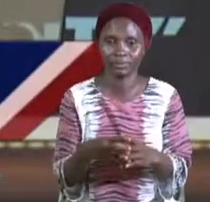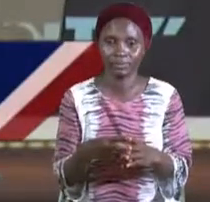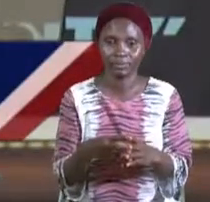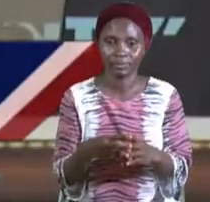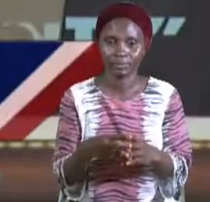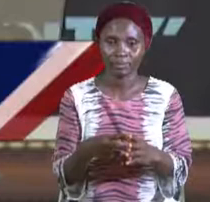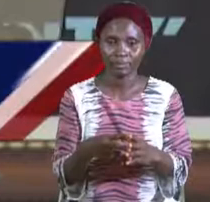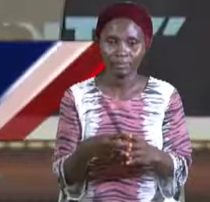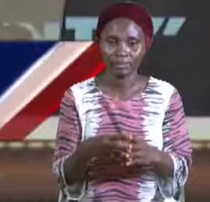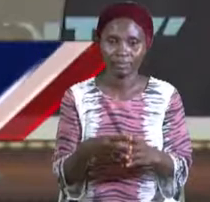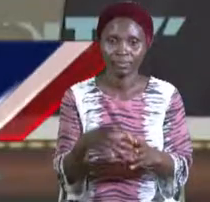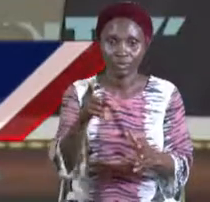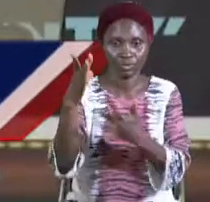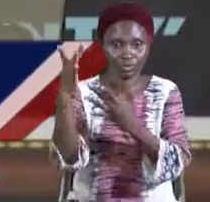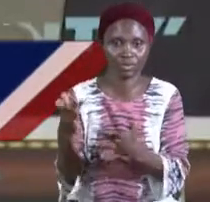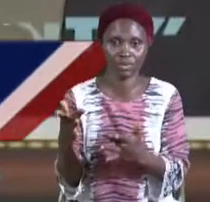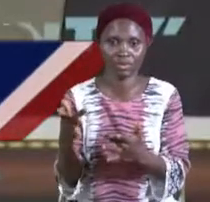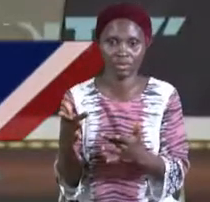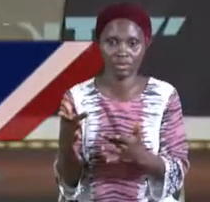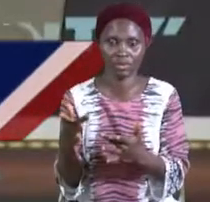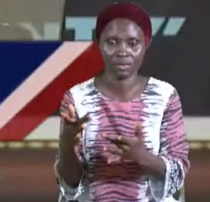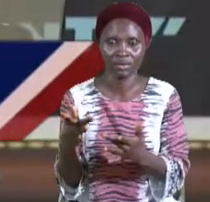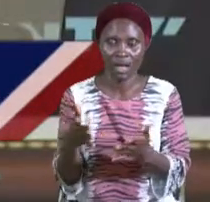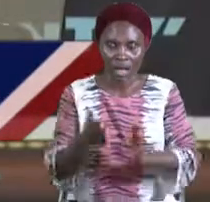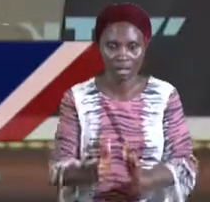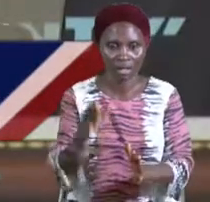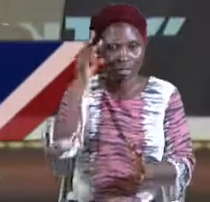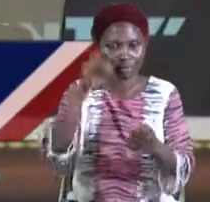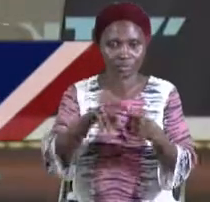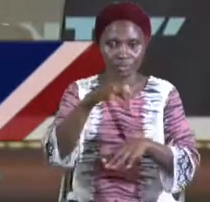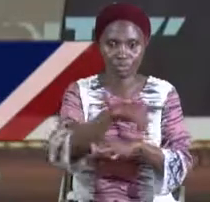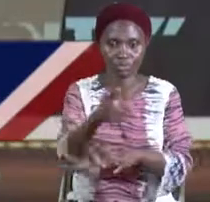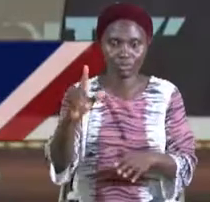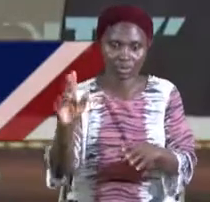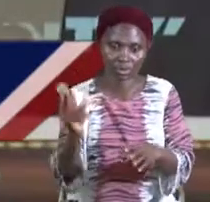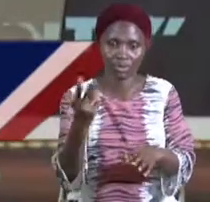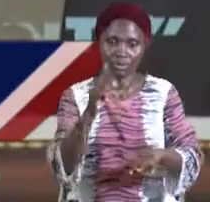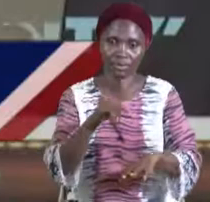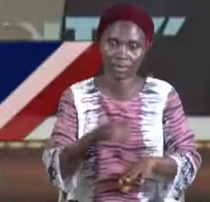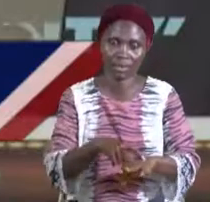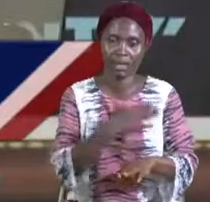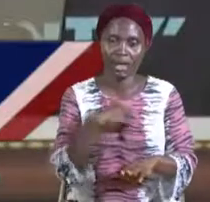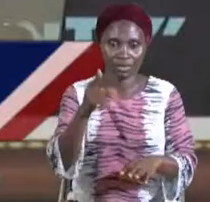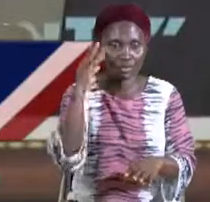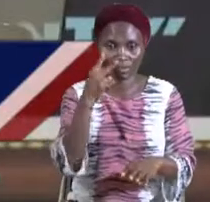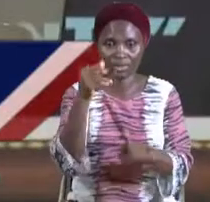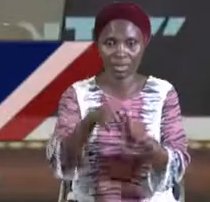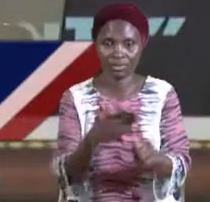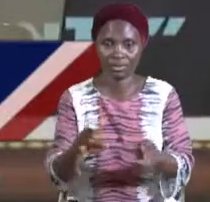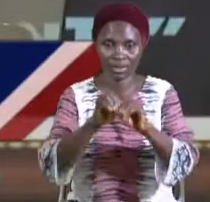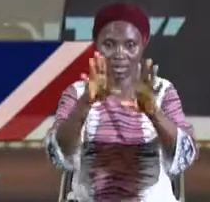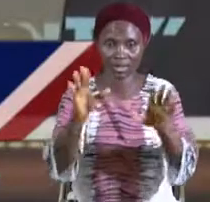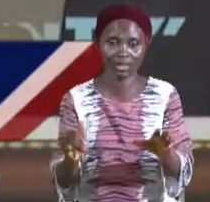vois des hommes comme des arbres qui maturent à temps. Pour qu'ils te touchent une seconde fois. Et tu verras tout clairement, tout distinctement au nom